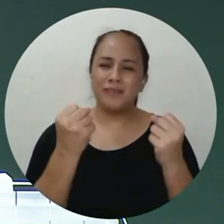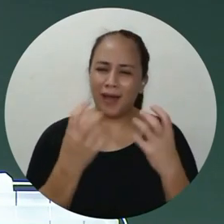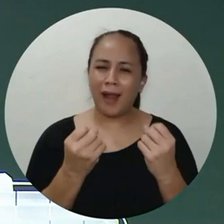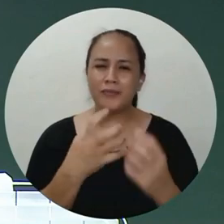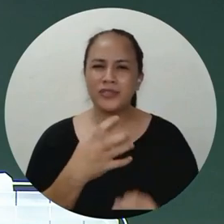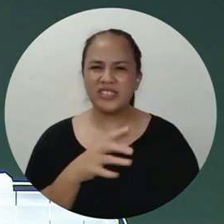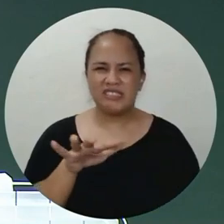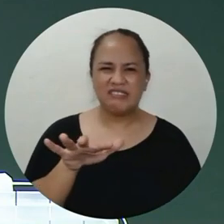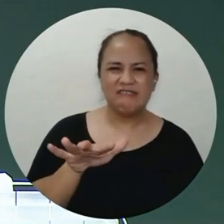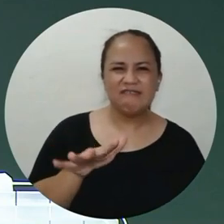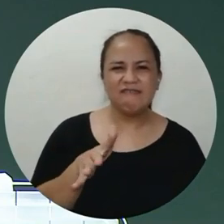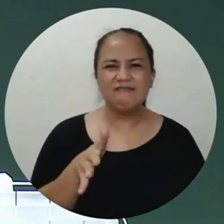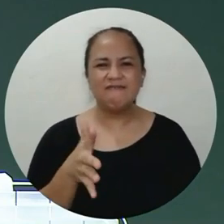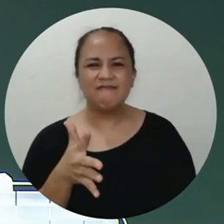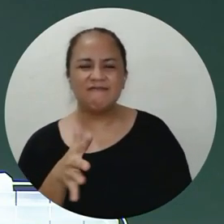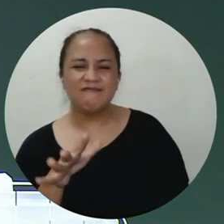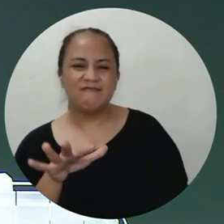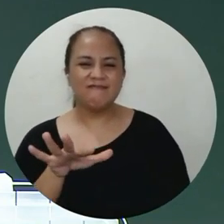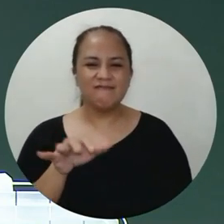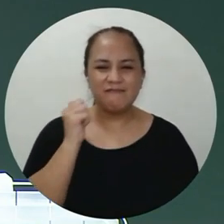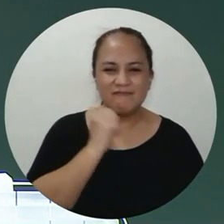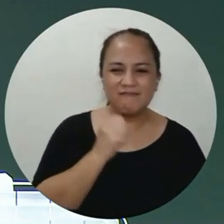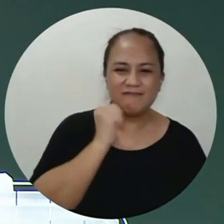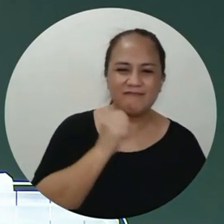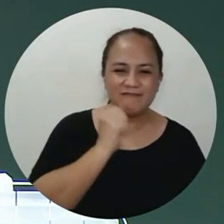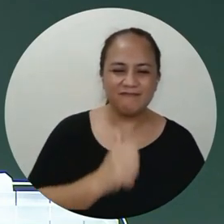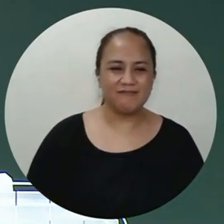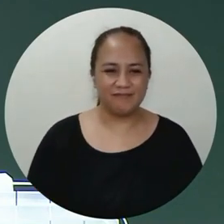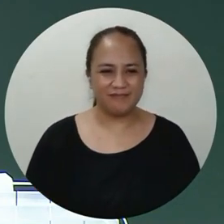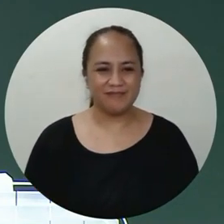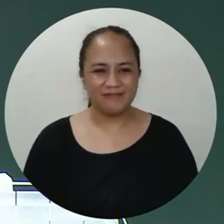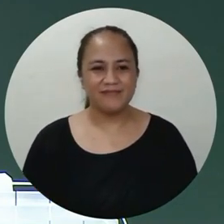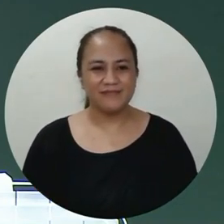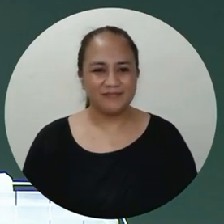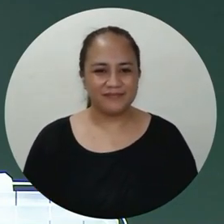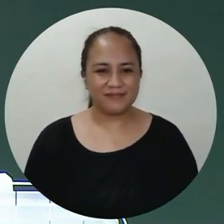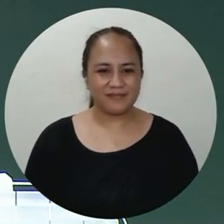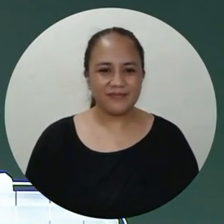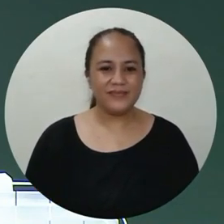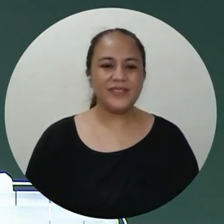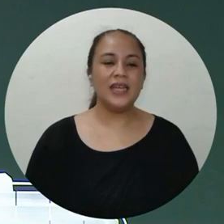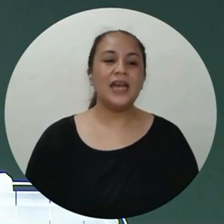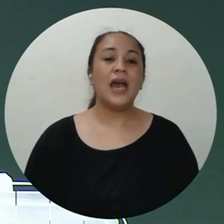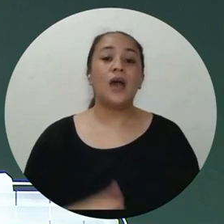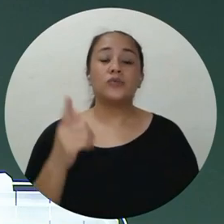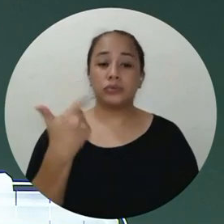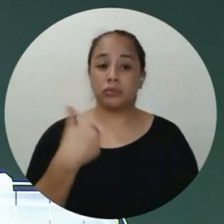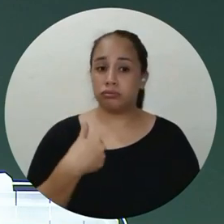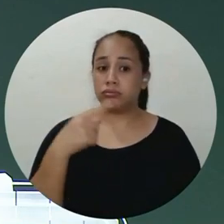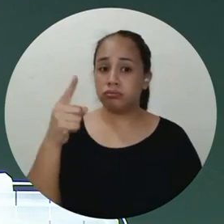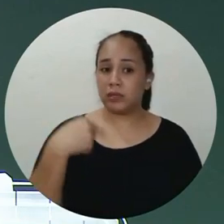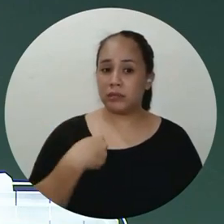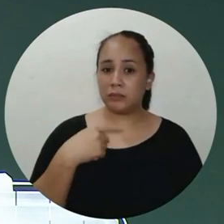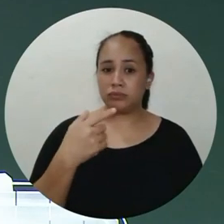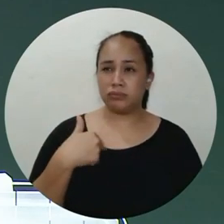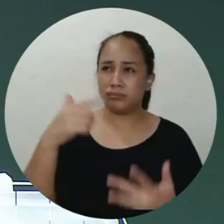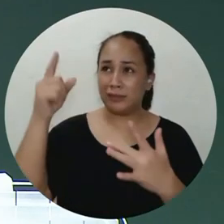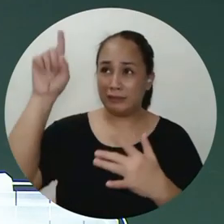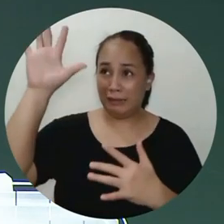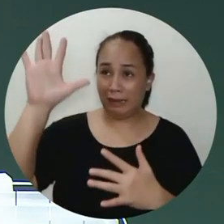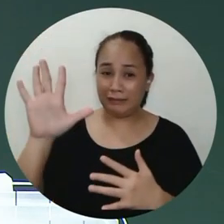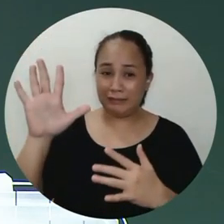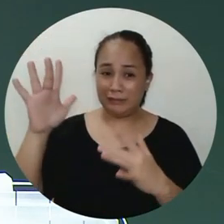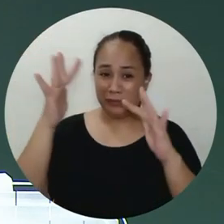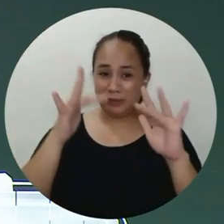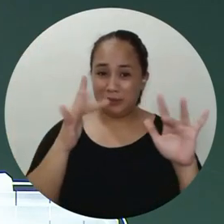하나님이 우리 한국 사람들을 불쌍히 여기서 교회를 많이 세운 것 같아. And that's why I think God took pity on Korea, and that's why He allowed Korea to raise a lot of